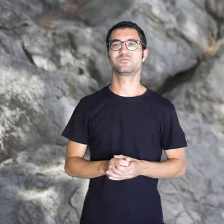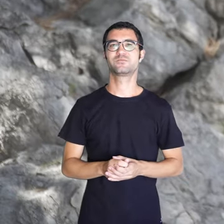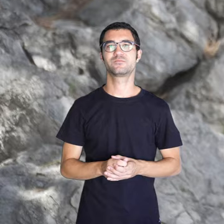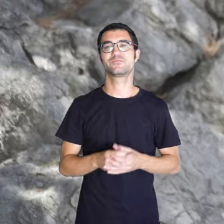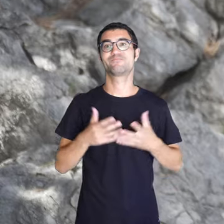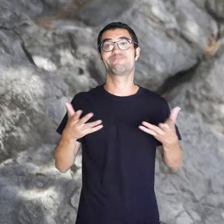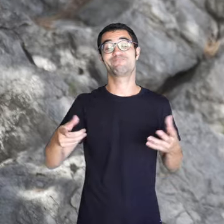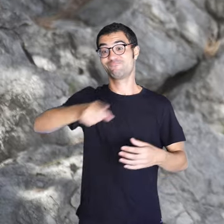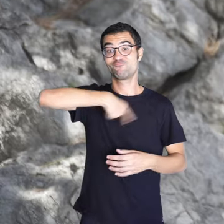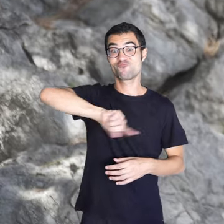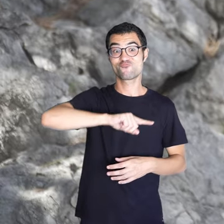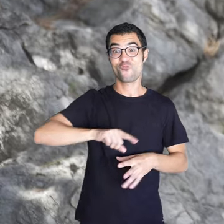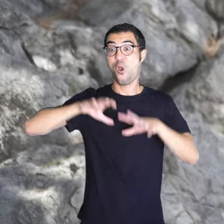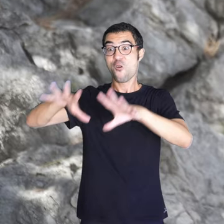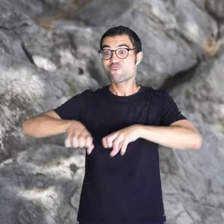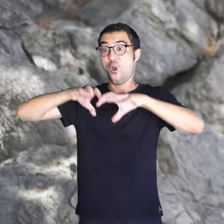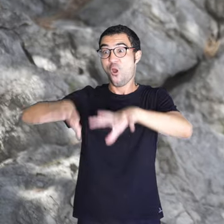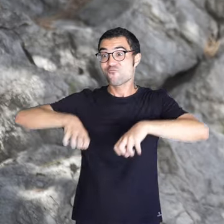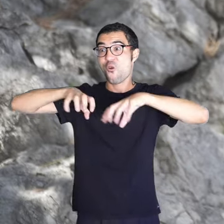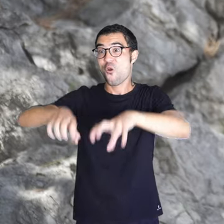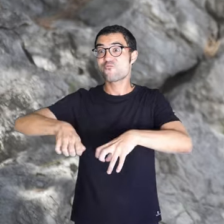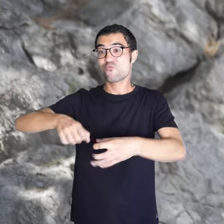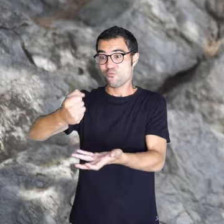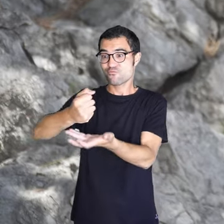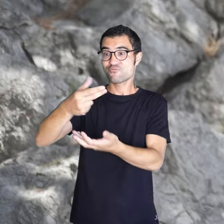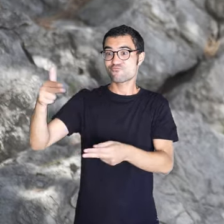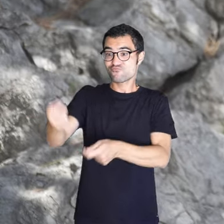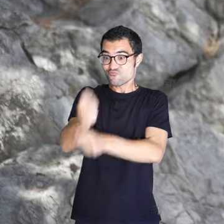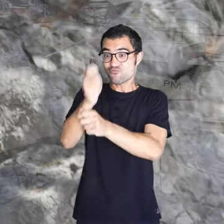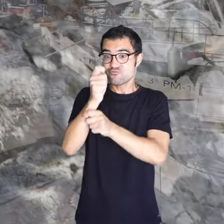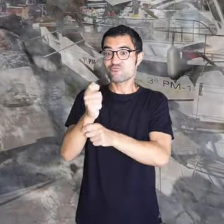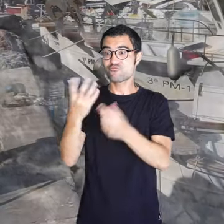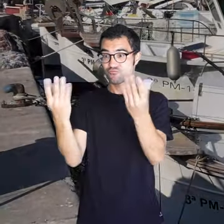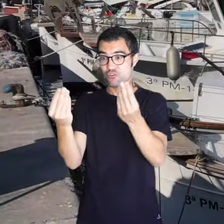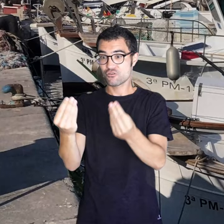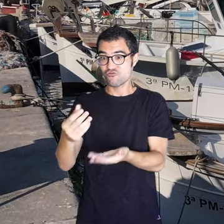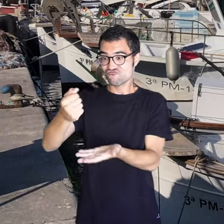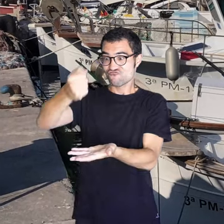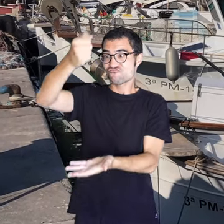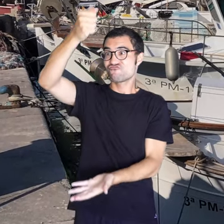diguem-se, a voler acaparar molt, s'anirà...